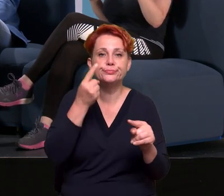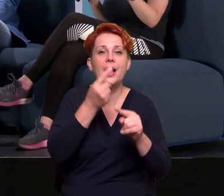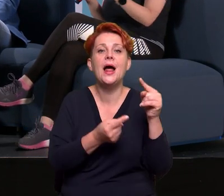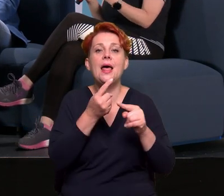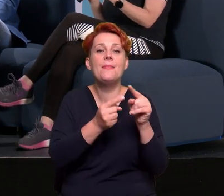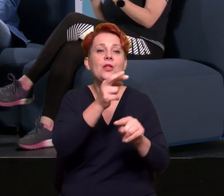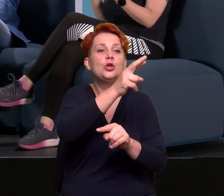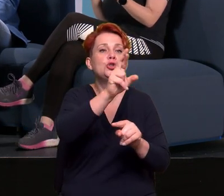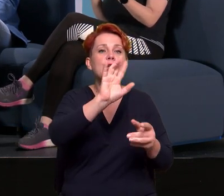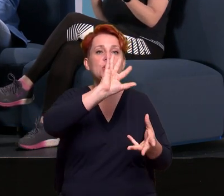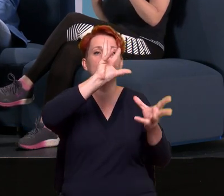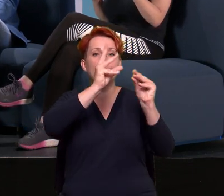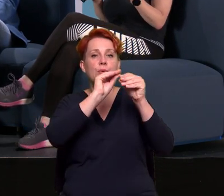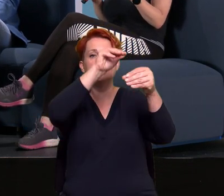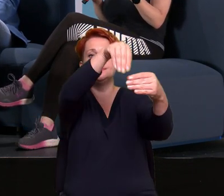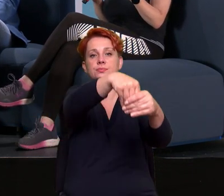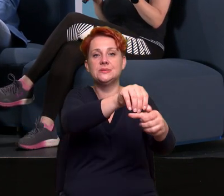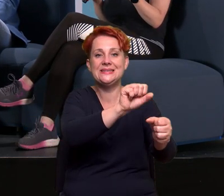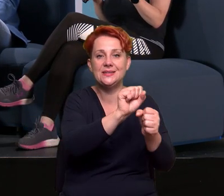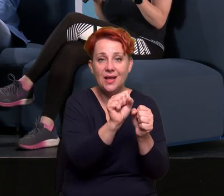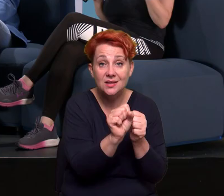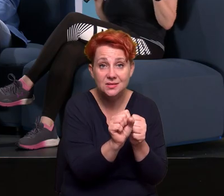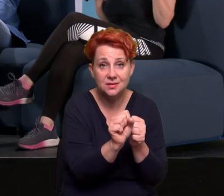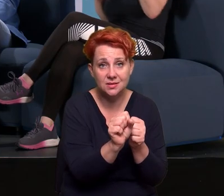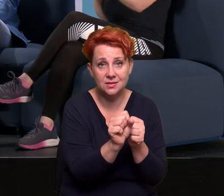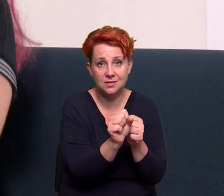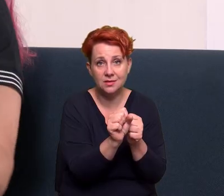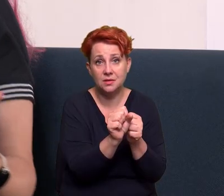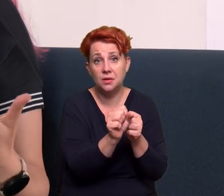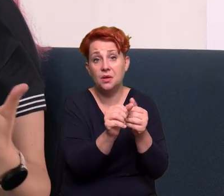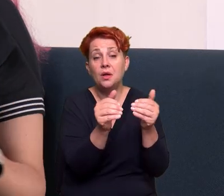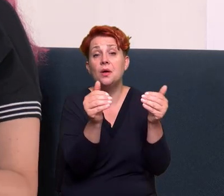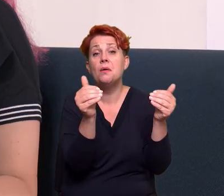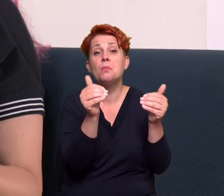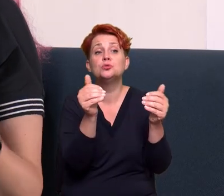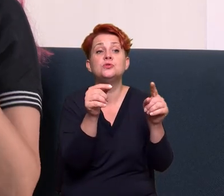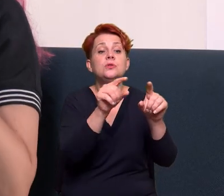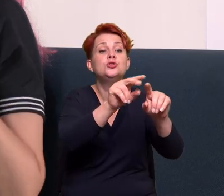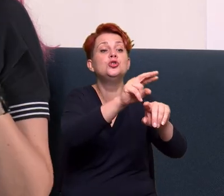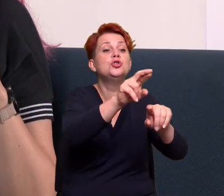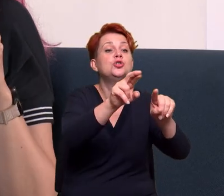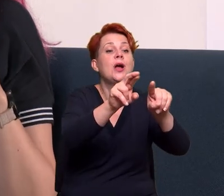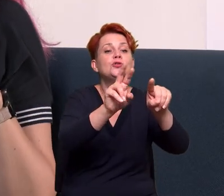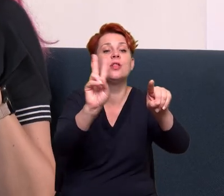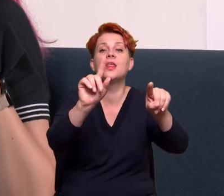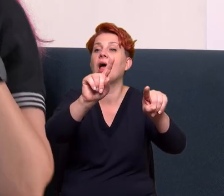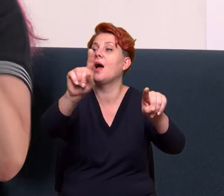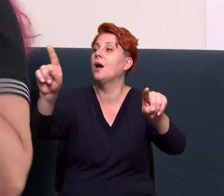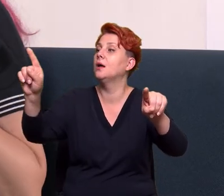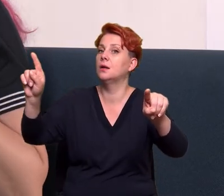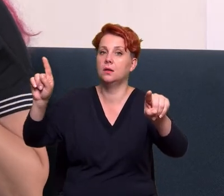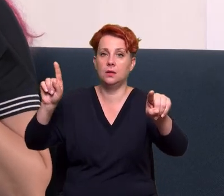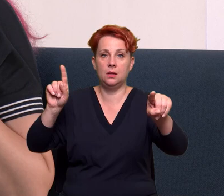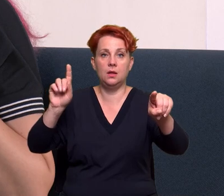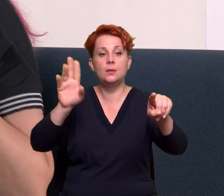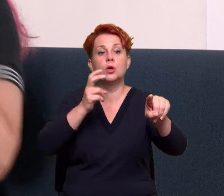rzecz w sobie skupia i może ją w jakiś sposób zaadresować też, prawda? I interesujące jest to, że może zaadresować do tego, kto